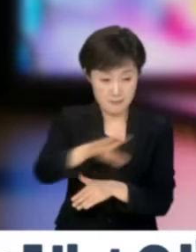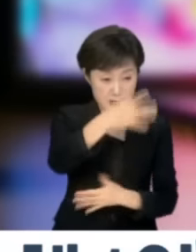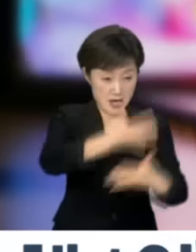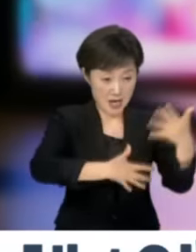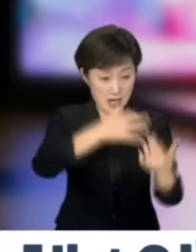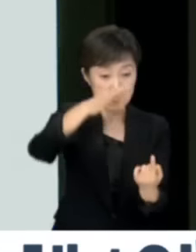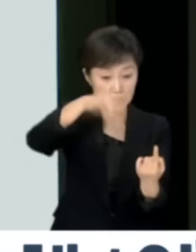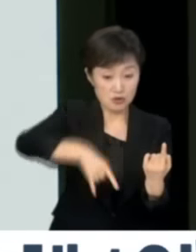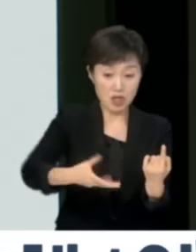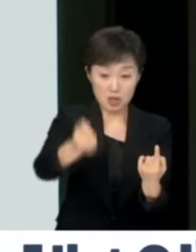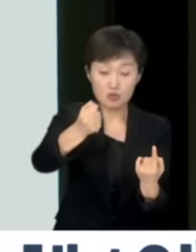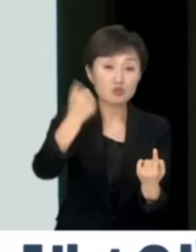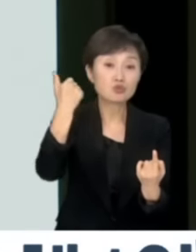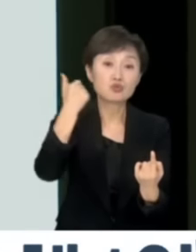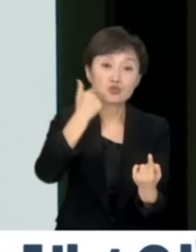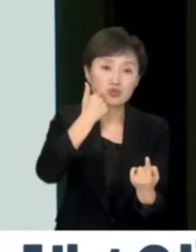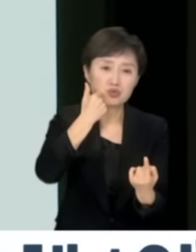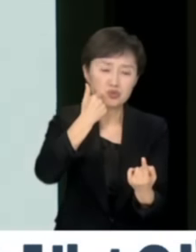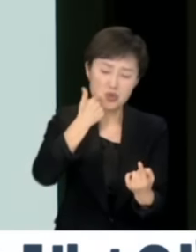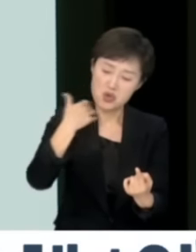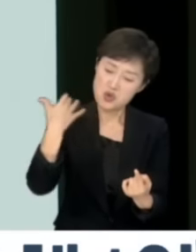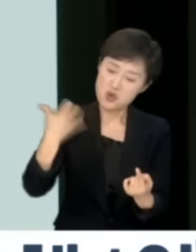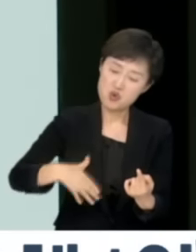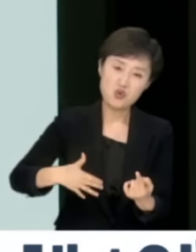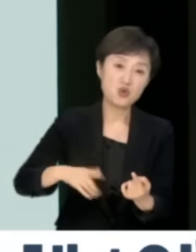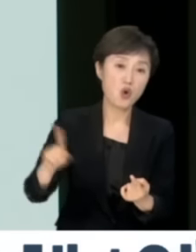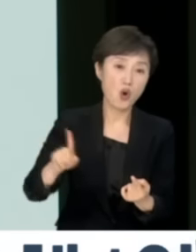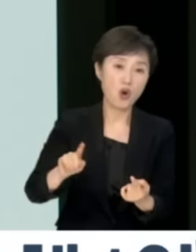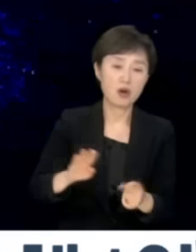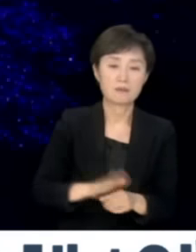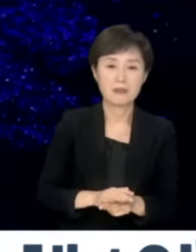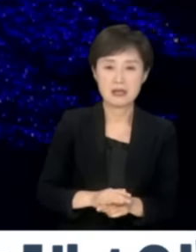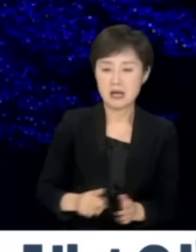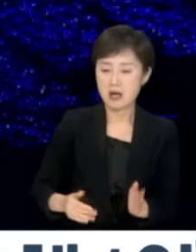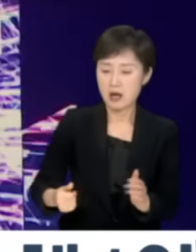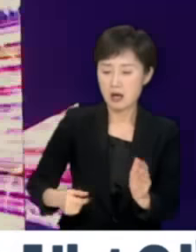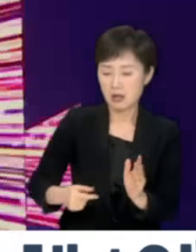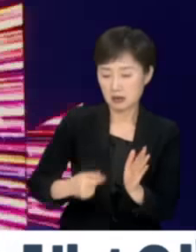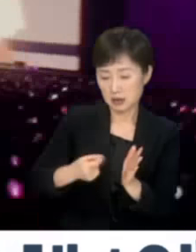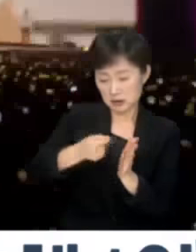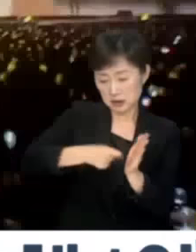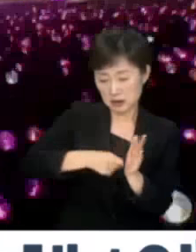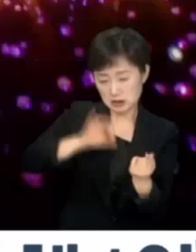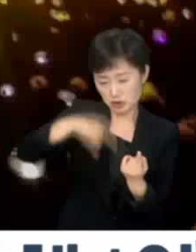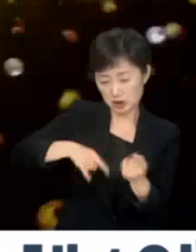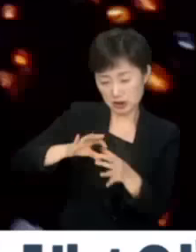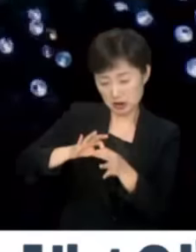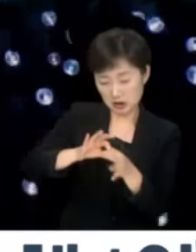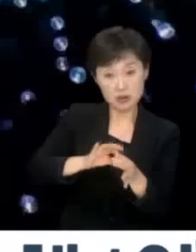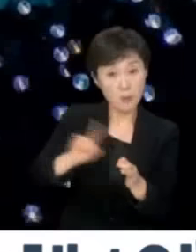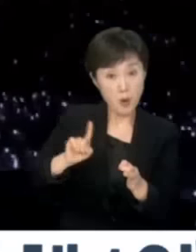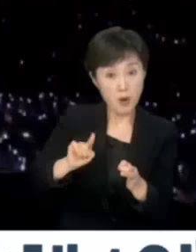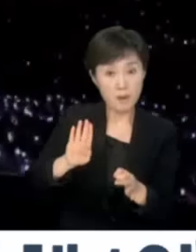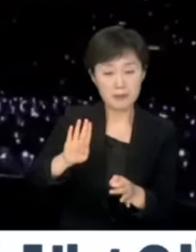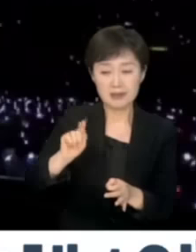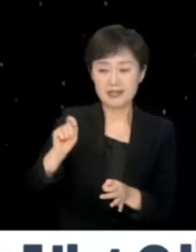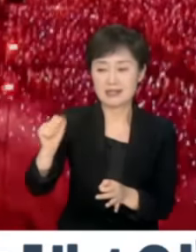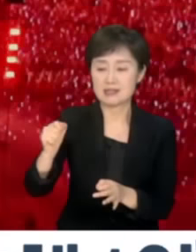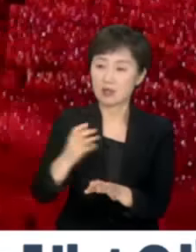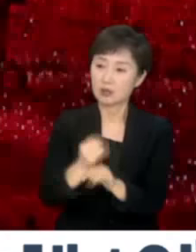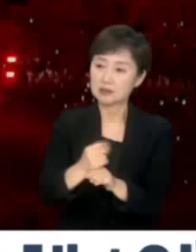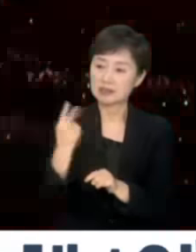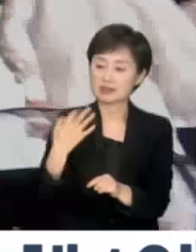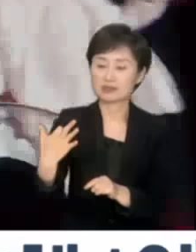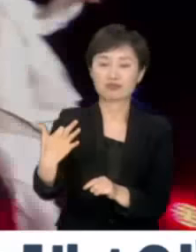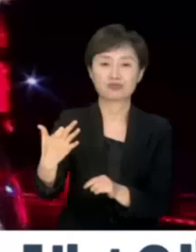1위 기록은 깨지기 어려운 불변의 기록으로 평가받아왔습니다. 지난 2019년 개봉한 방탄소년단